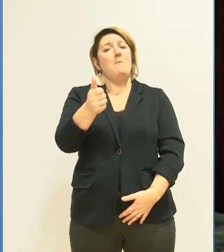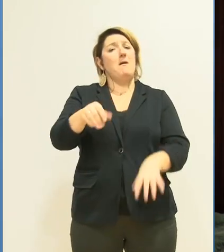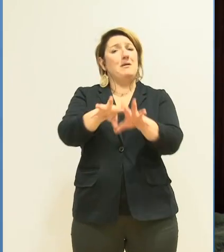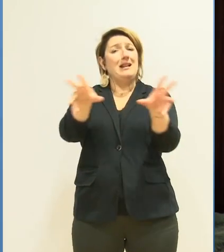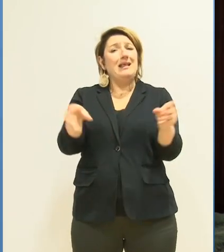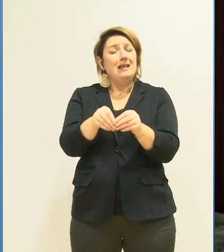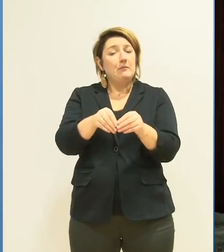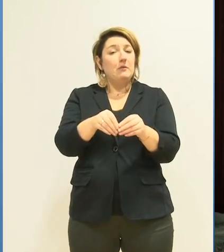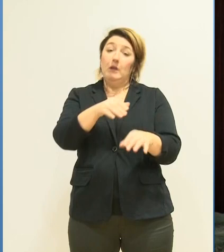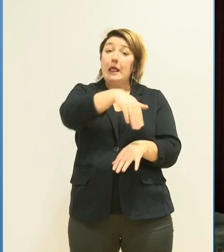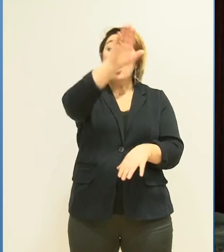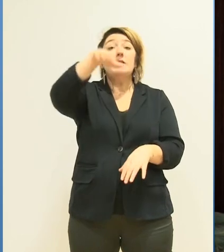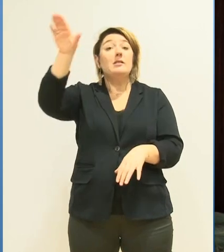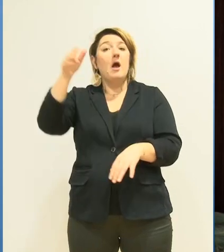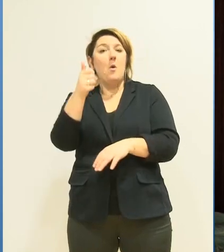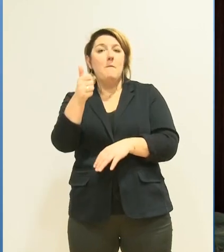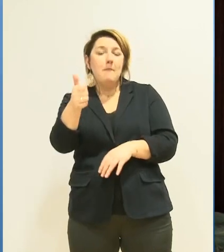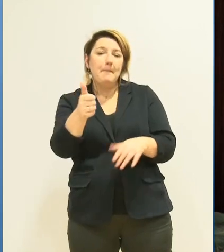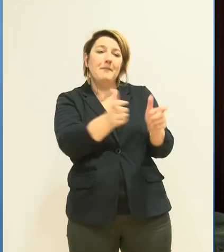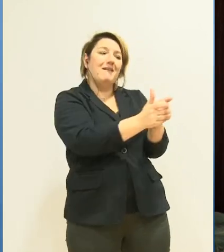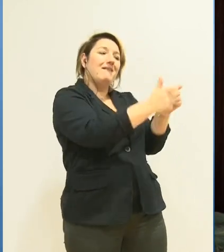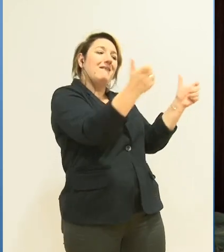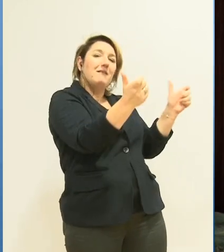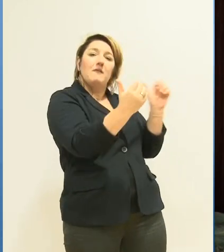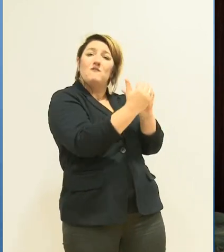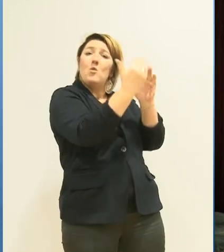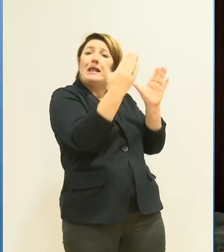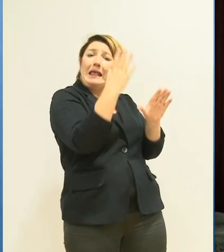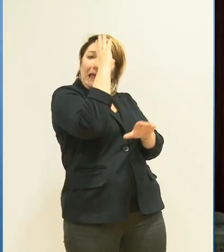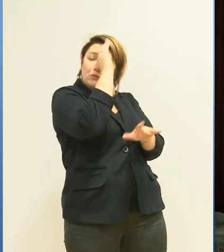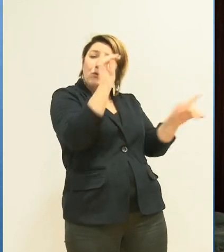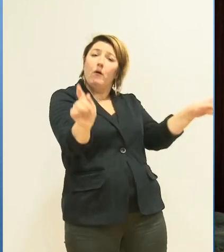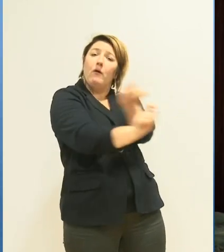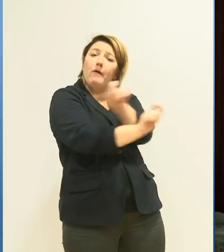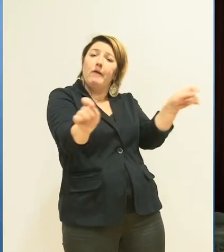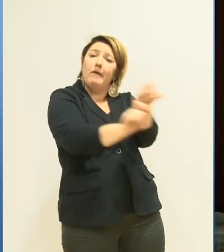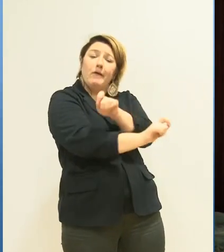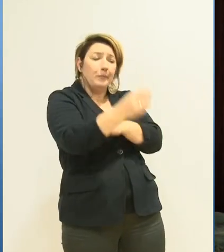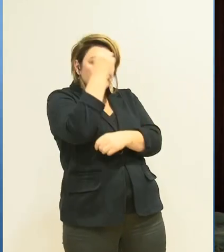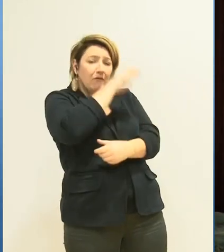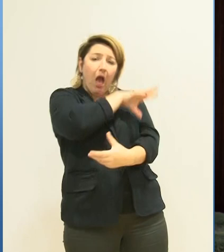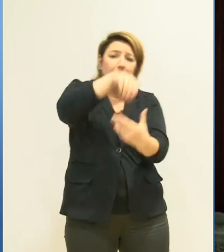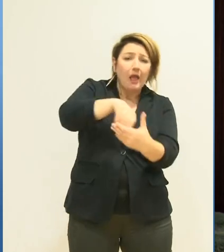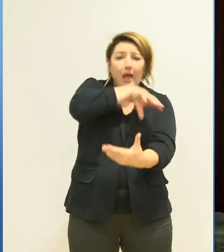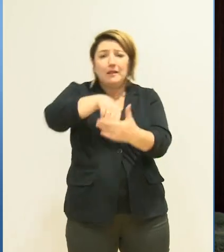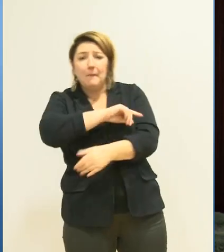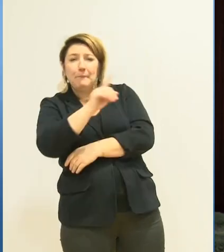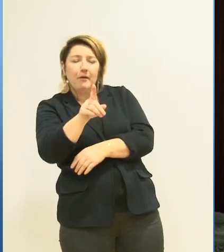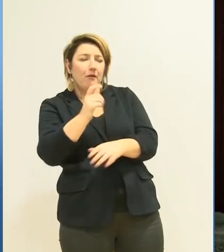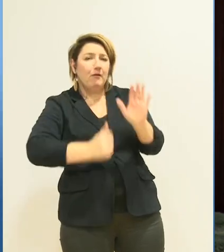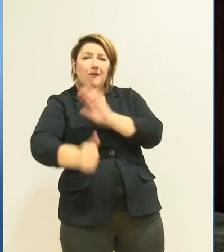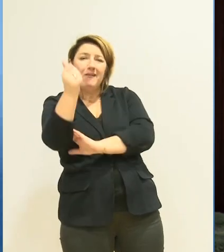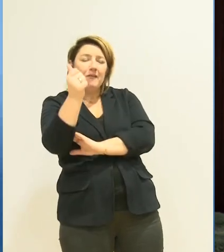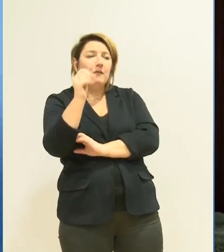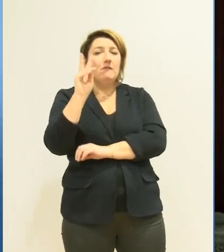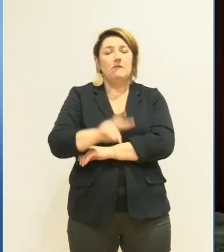candidates le soin d'aller dealé avec le foyer étudiant pour les intégrer ou pas les intégrer je pense que ce